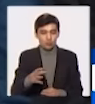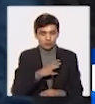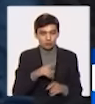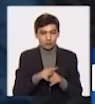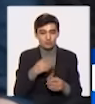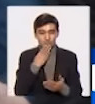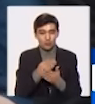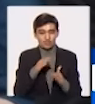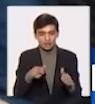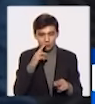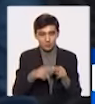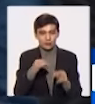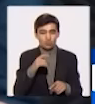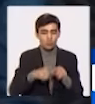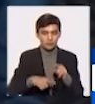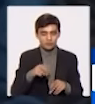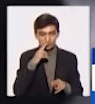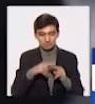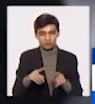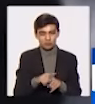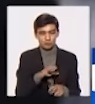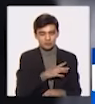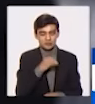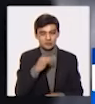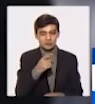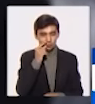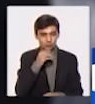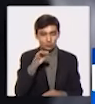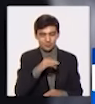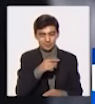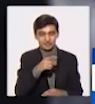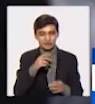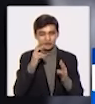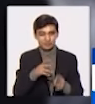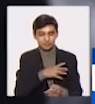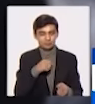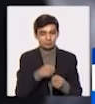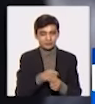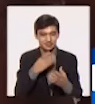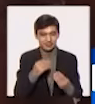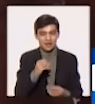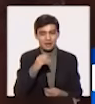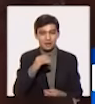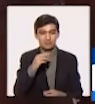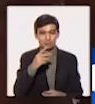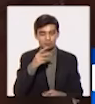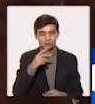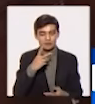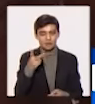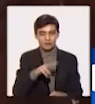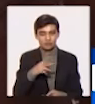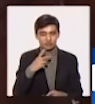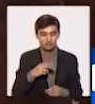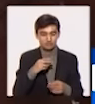бірі жақындарынан бір сәтте әліп қалған еді. Жәбірленуші ержігіт Пернебаевтың да осы апат кезінде қос перзенті қаза болған.